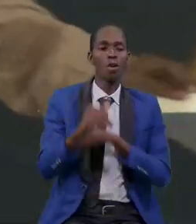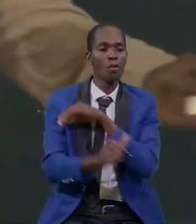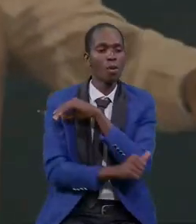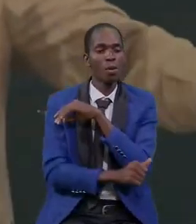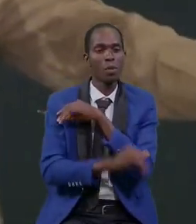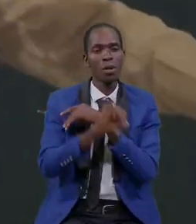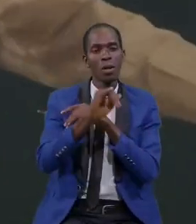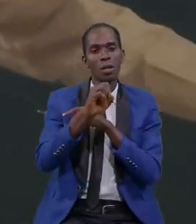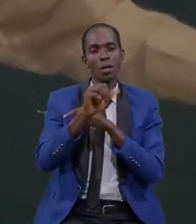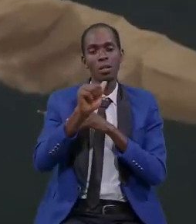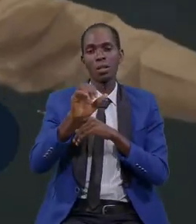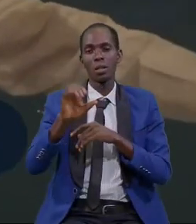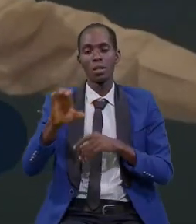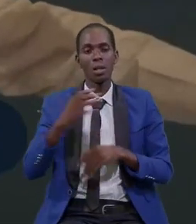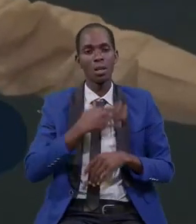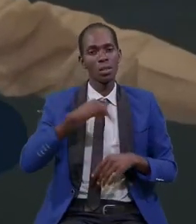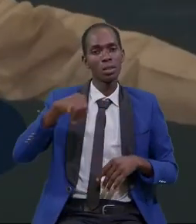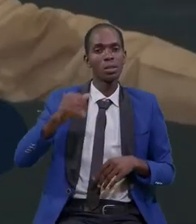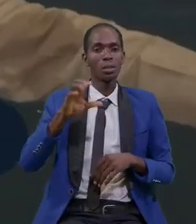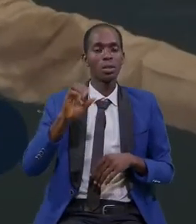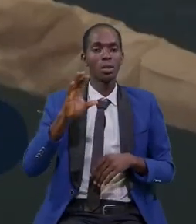de Jacob l'a envoyé.